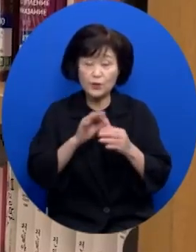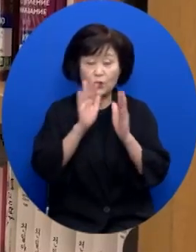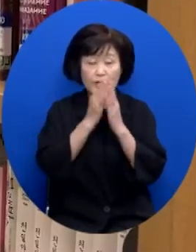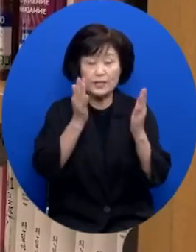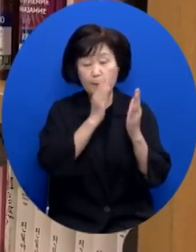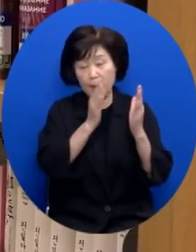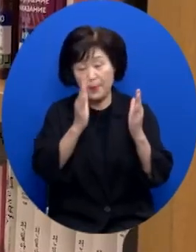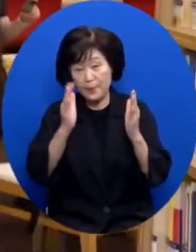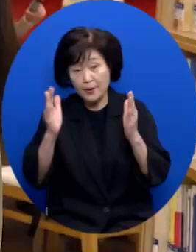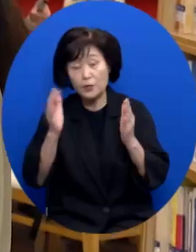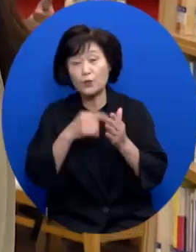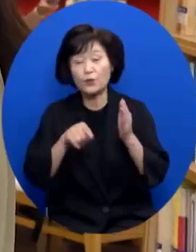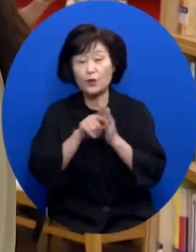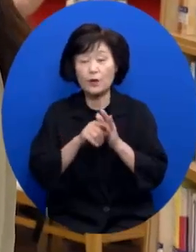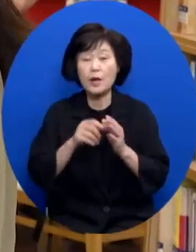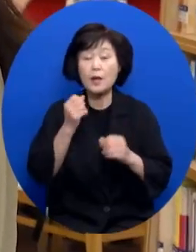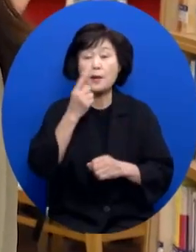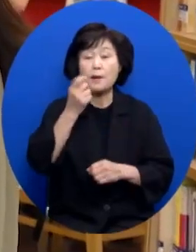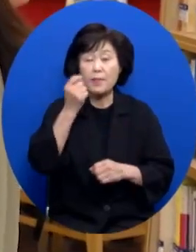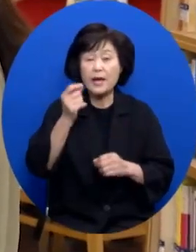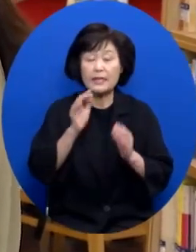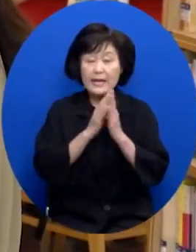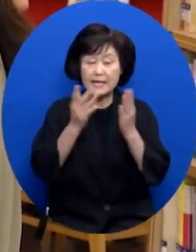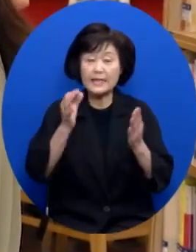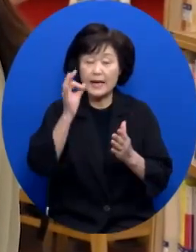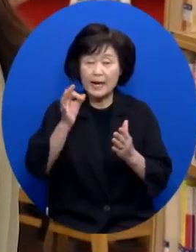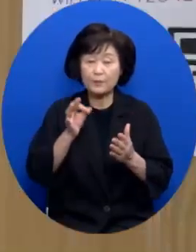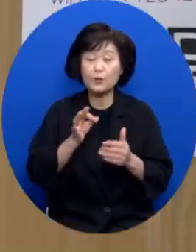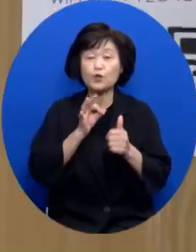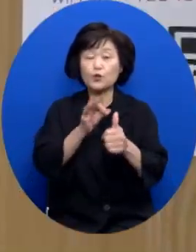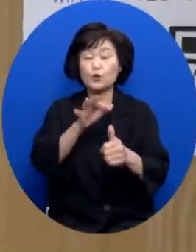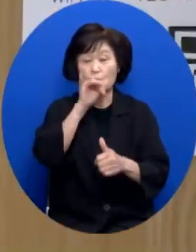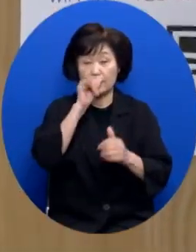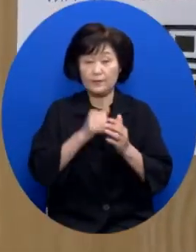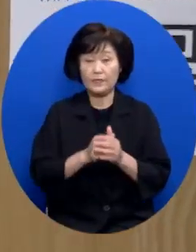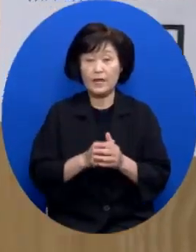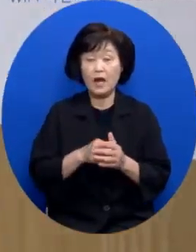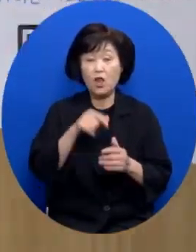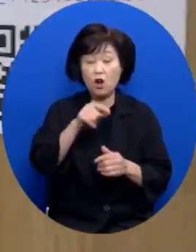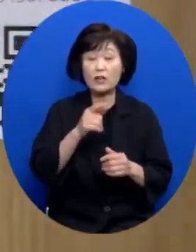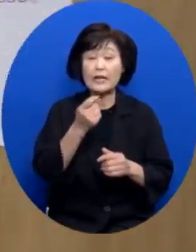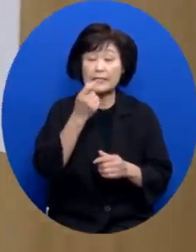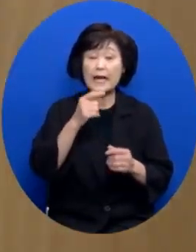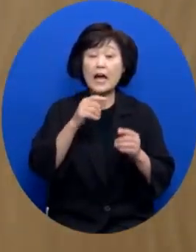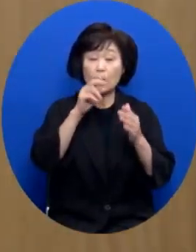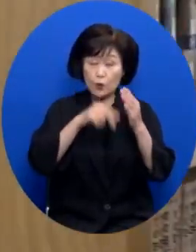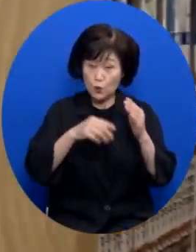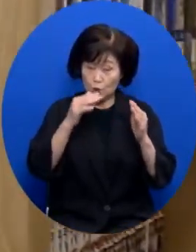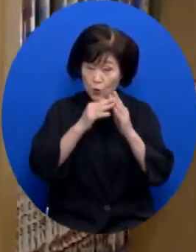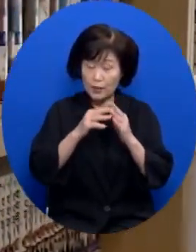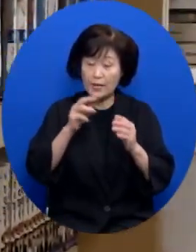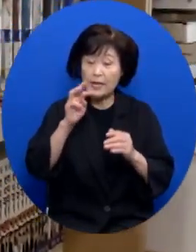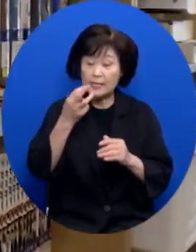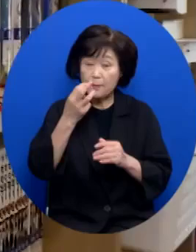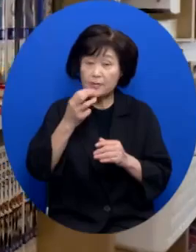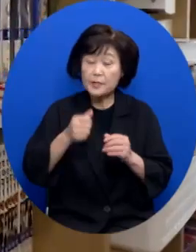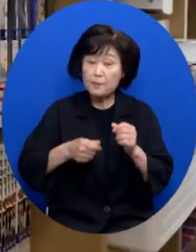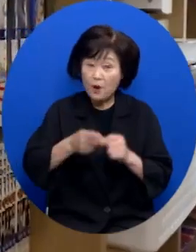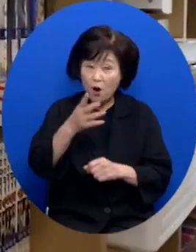있도록 매달 도서 구입비를 지급하고 있습니다. 덕분에 곰솔나무 작은 도서관은 30평대